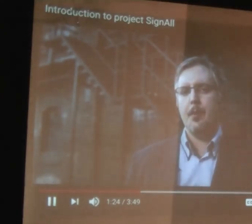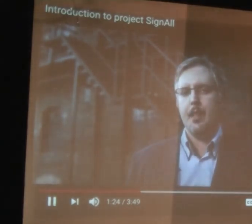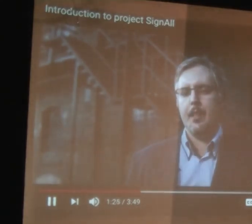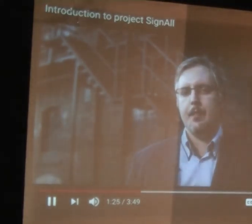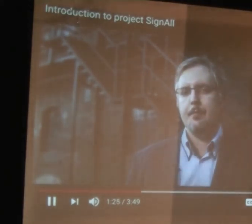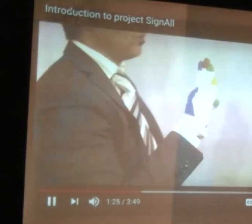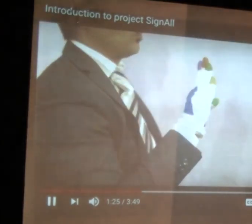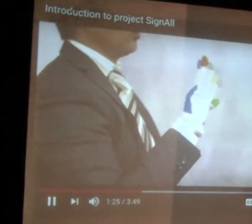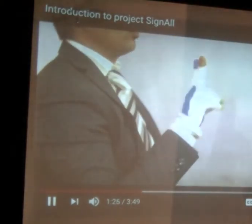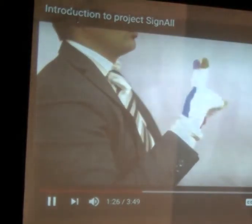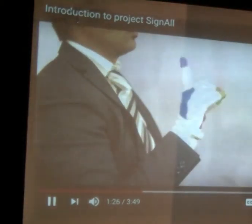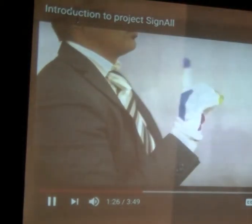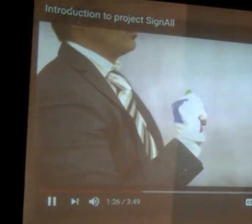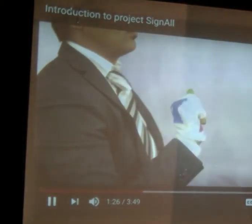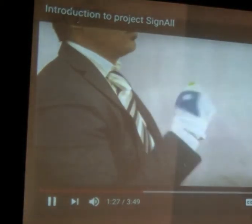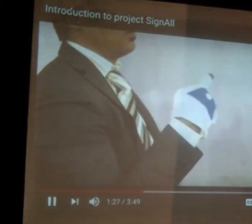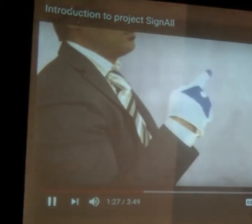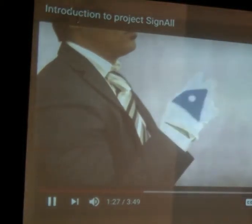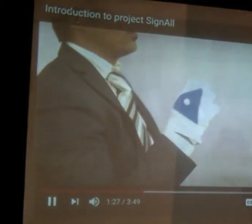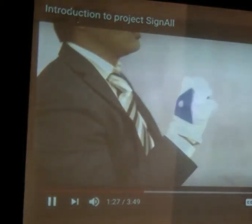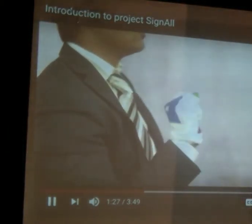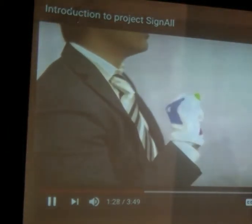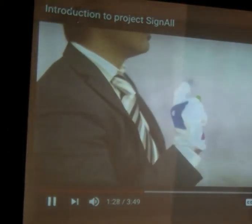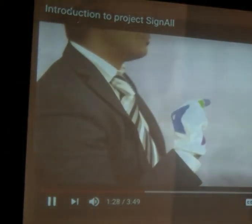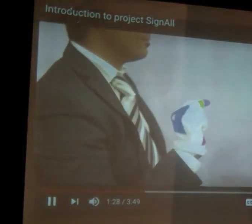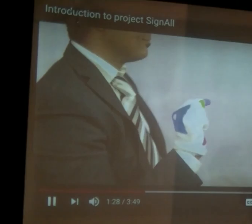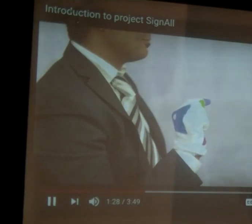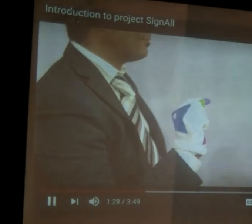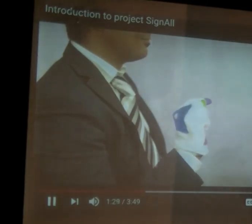nagyobb tőkebefektetést, és most abból dolgozunk.